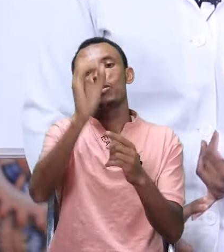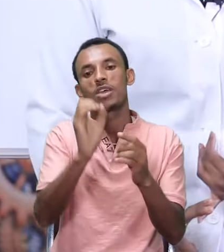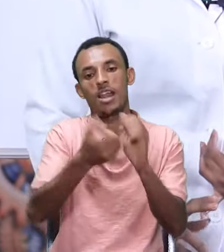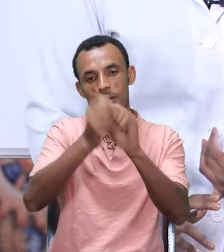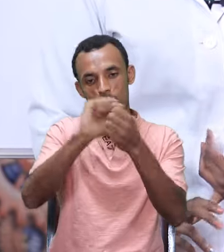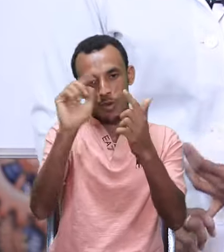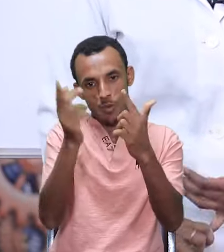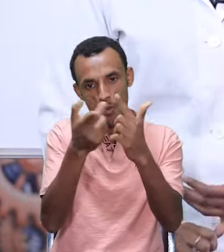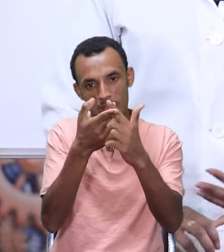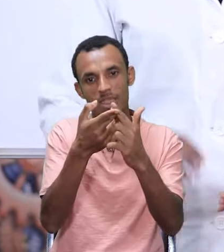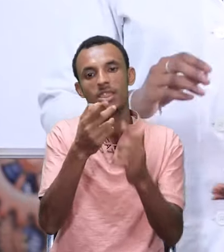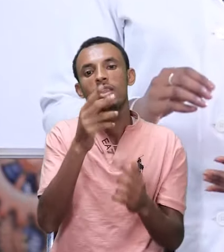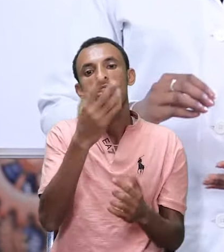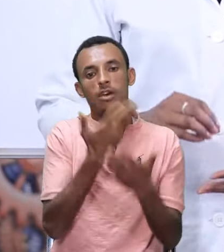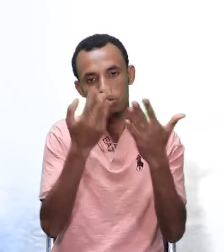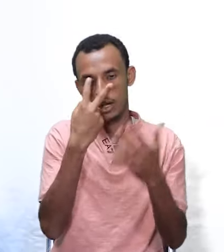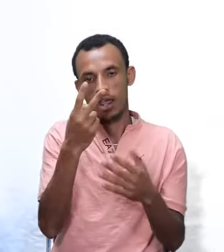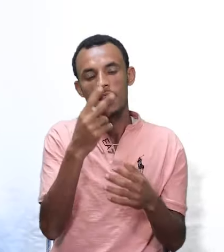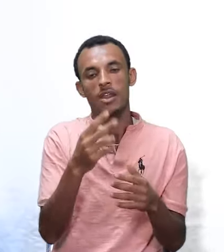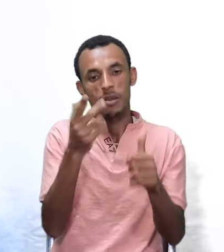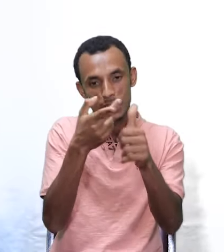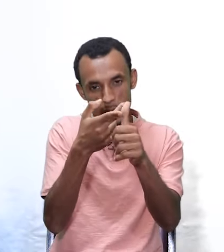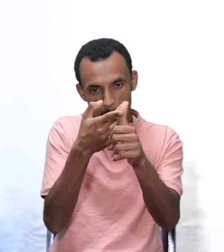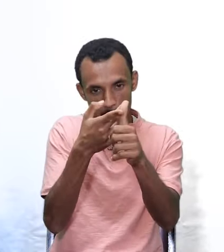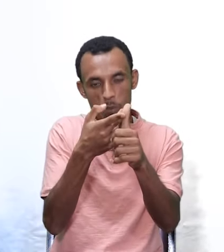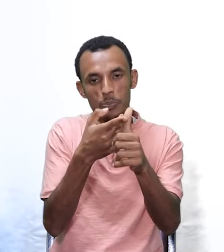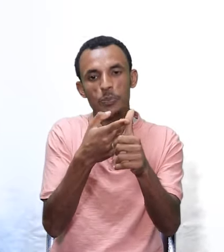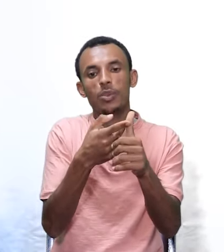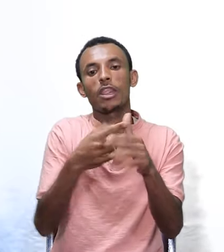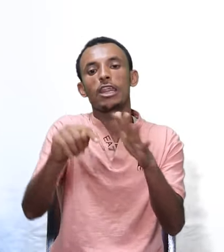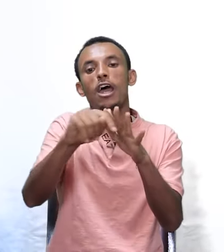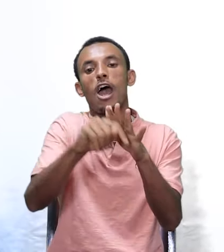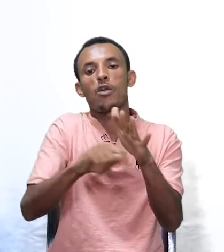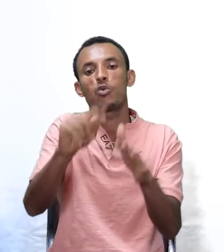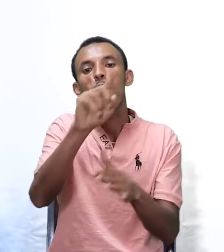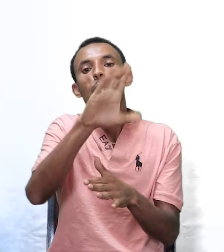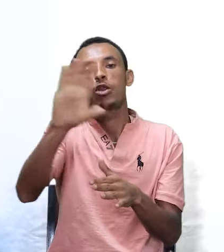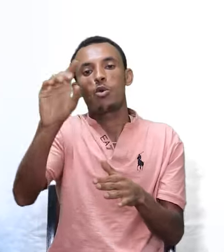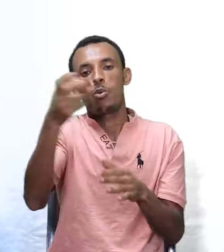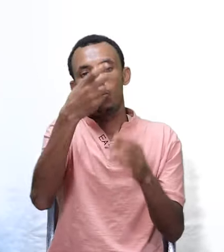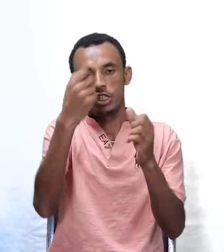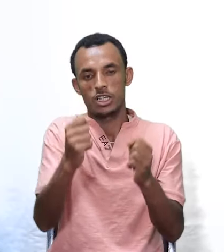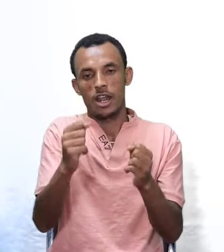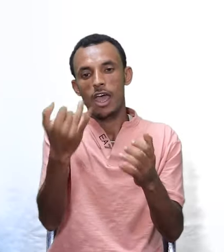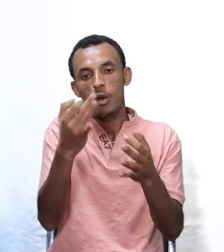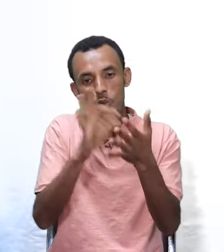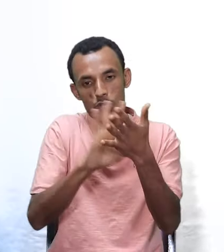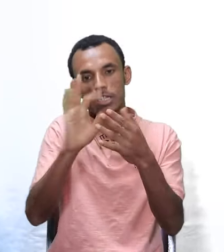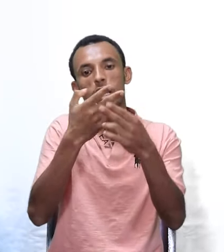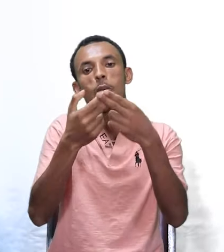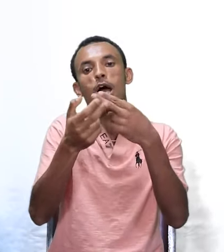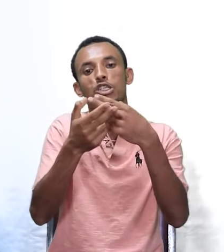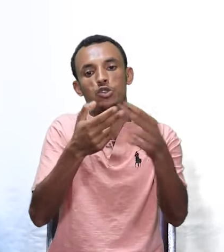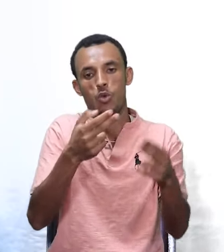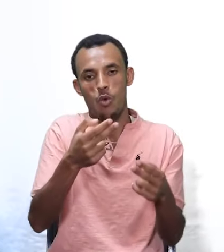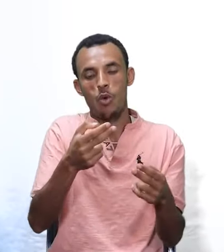ነገሮችን እናያለን። የመጀመሪያው ታህቱ መቶ መሆን ይችላል ወይ ሚሊዮን እናያለን። ያ ቁጥር ተባስቶ መቶ የሚመጣ ከሆነ